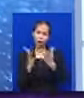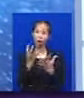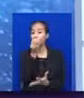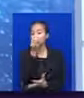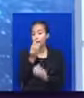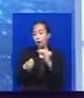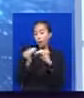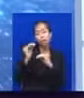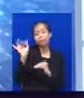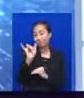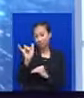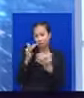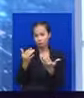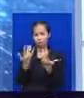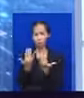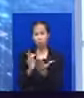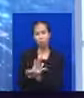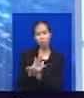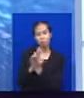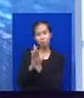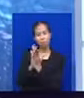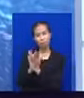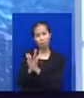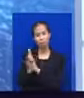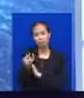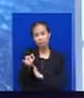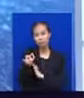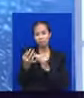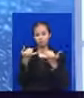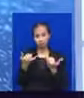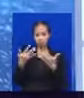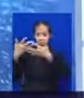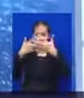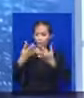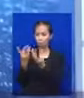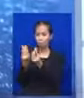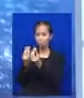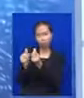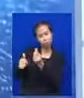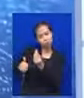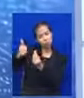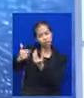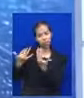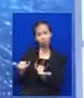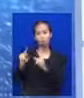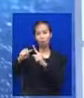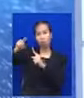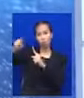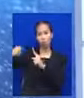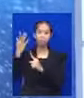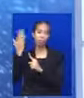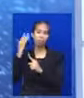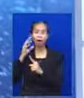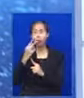แล้วก็จะปรับขึ้นแบบค่อยเป็นค่อยไปประกอบกับตัวเลขเศรษฐกิจของสหรัฐออกมาดีนะคะก็เลยผลักดันให้หุ้นสหรัฐปิดตลาดไป